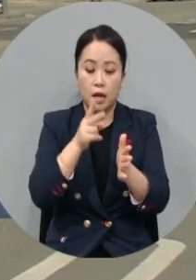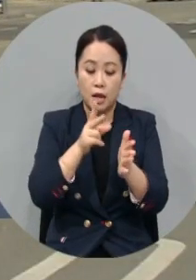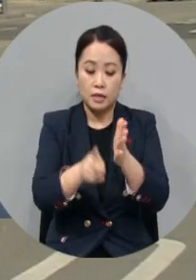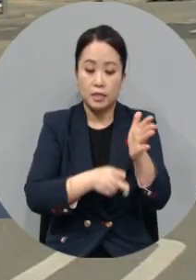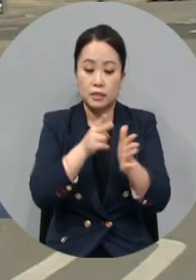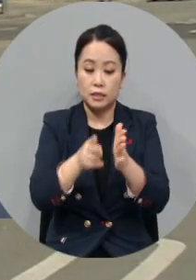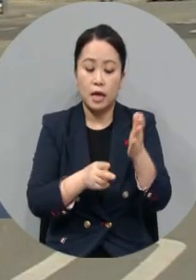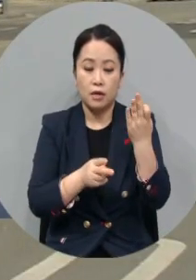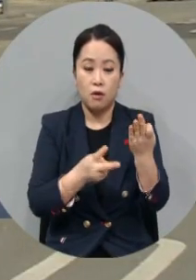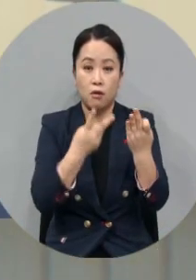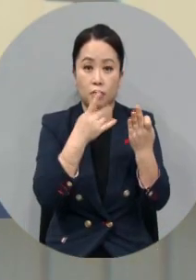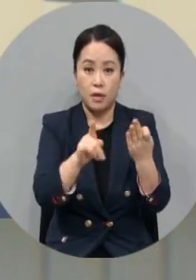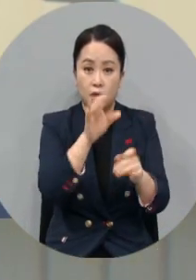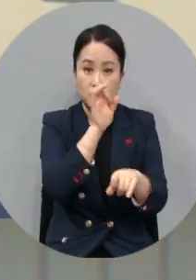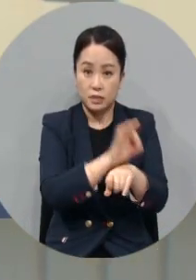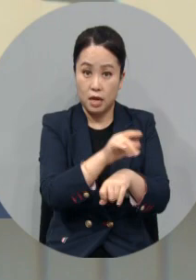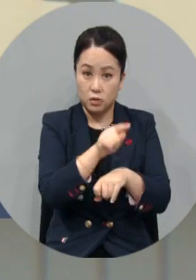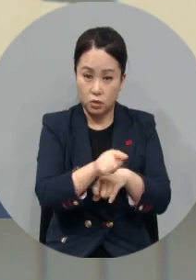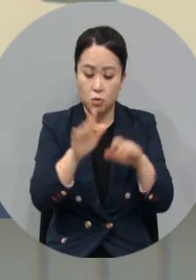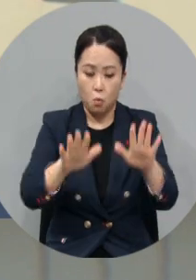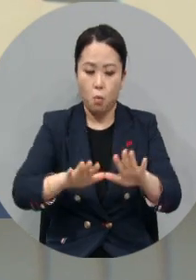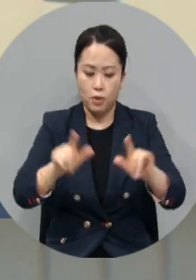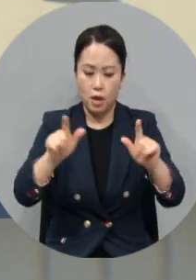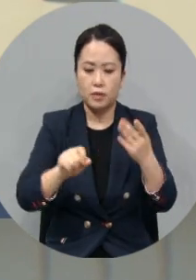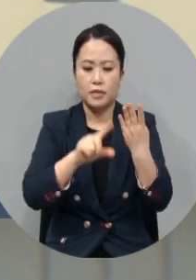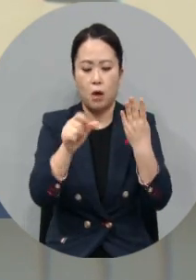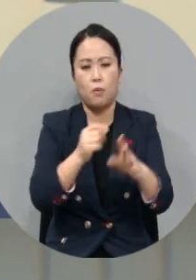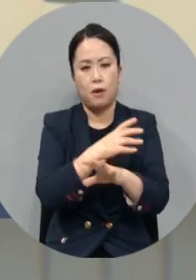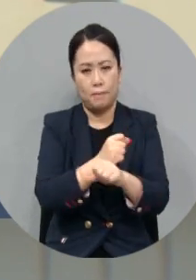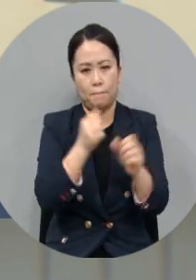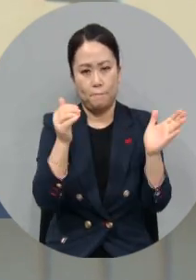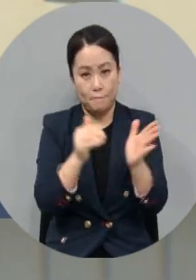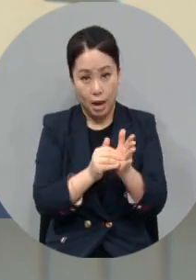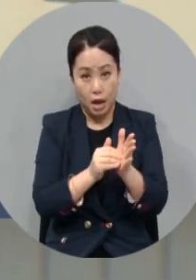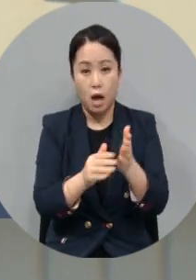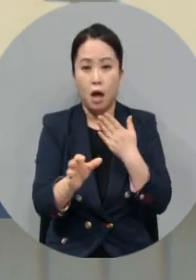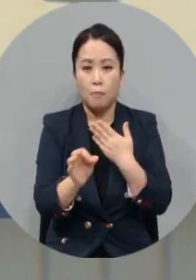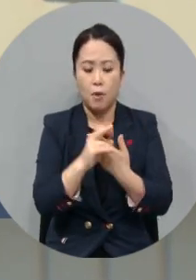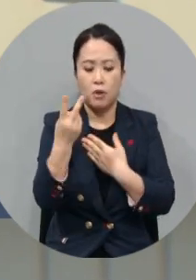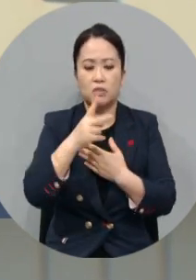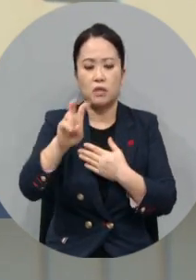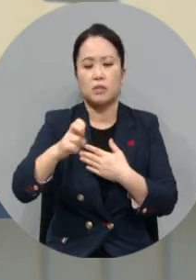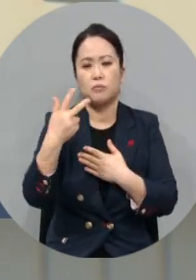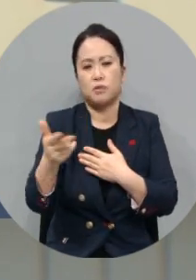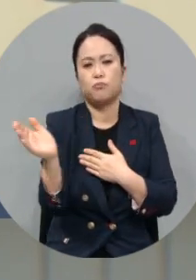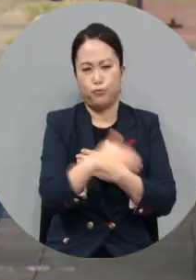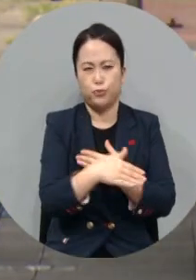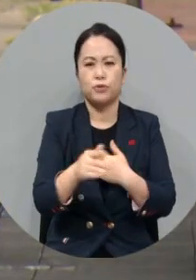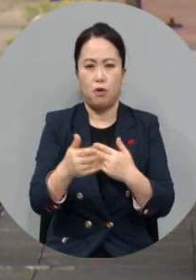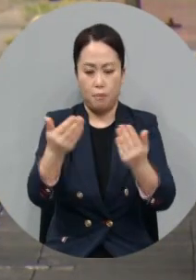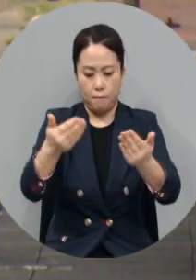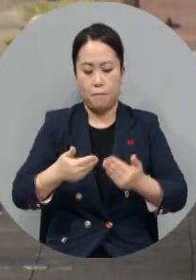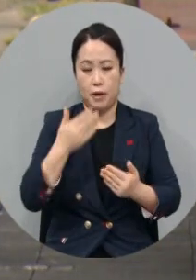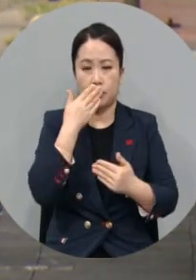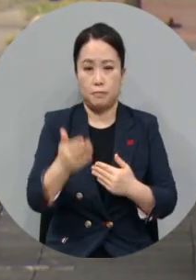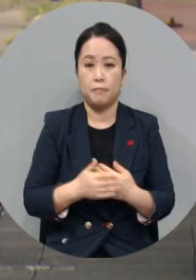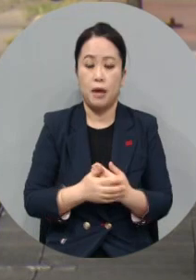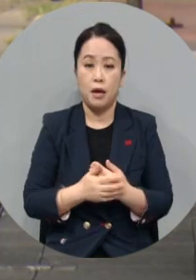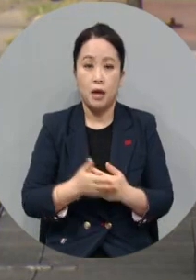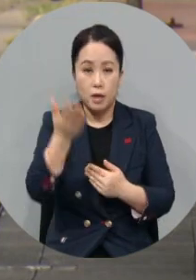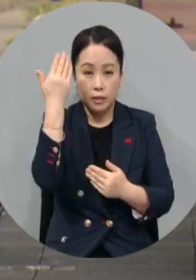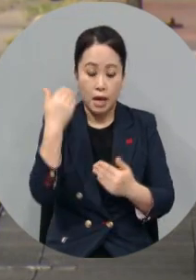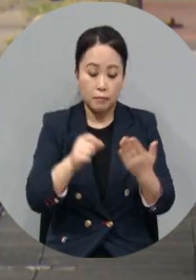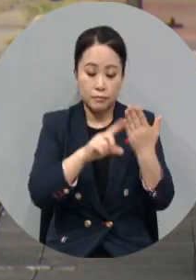구매하는 것을 올 4월에 계약을 체결해서 27년부터 납품을 할 거거든요. 다음 달